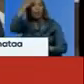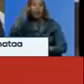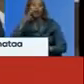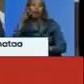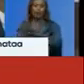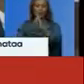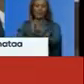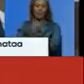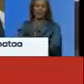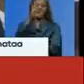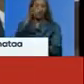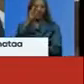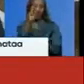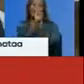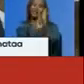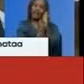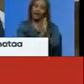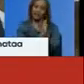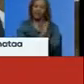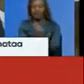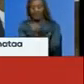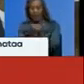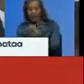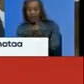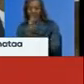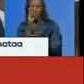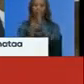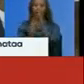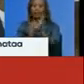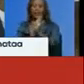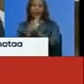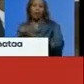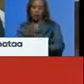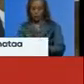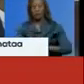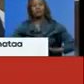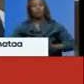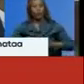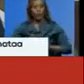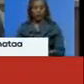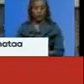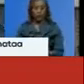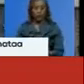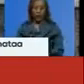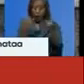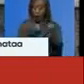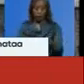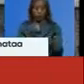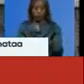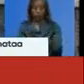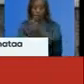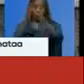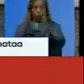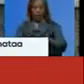ዘመን በገዳ ሥርዓታችን ተዳድረን ለዓለም ተምሳሌት ሆነን ኖረናል። አሁንም